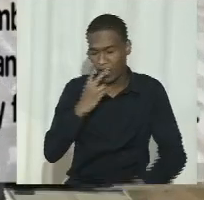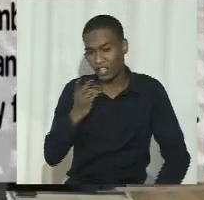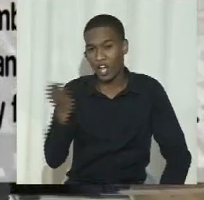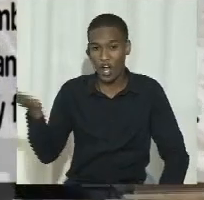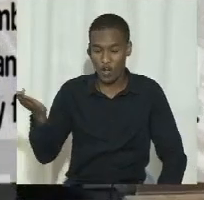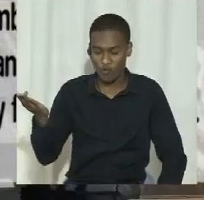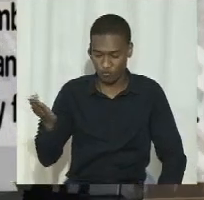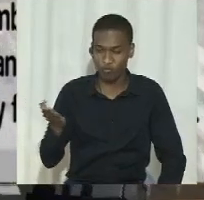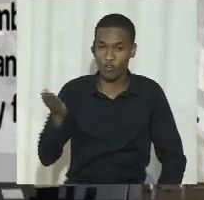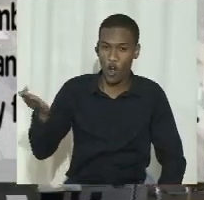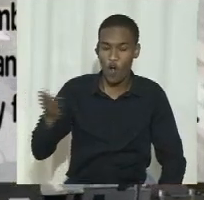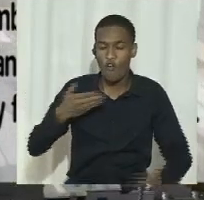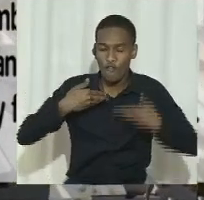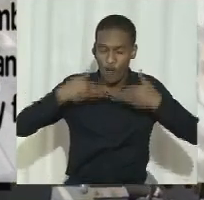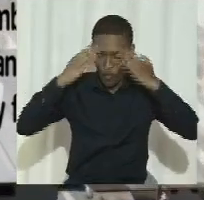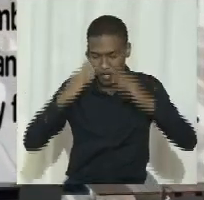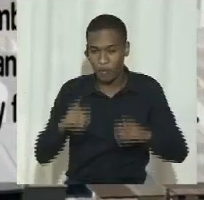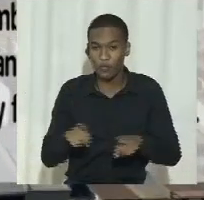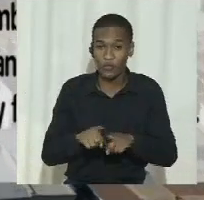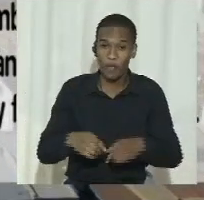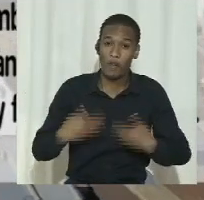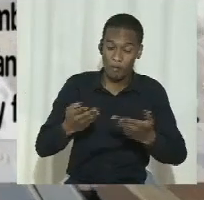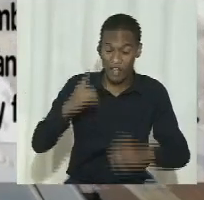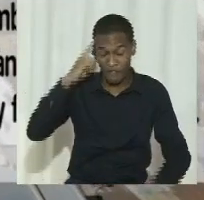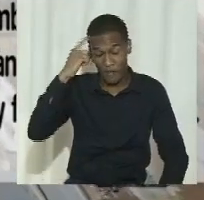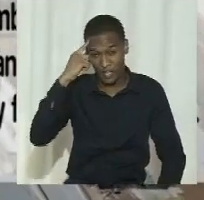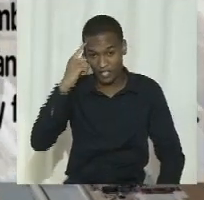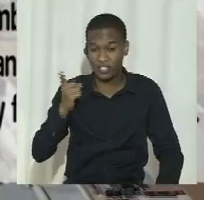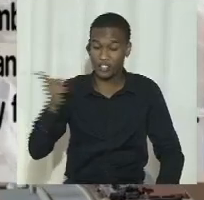ny vahoaka isaky ny zoma izany.